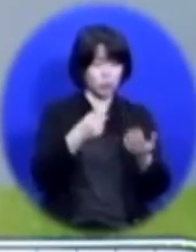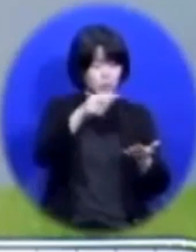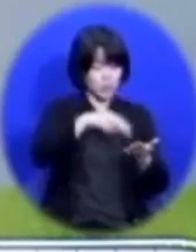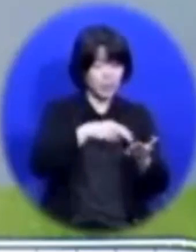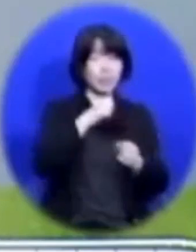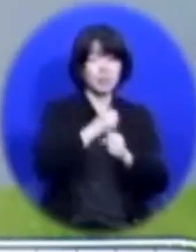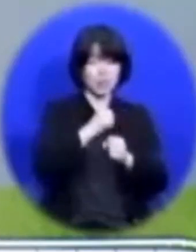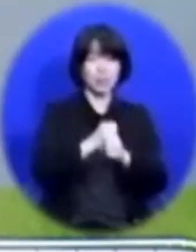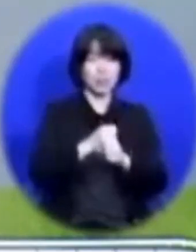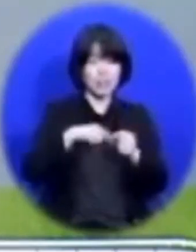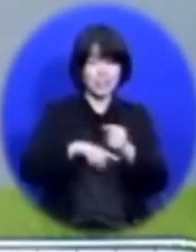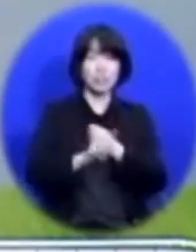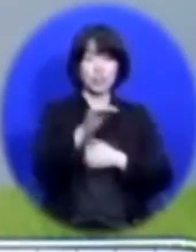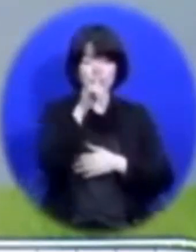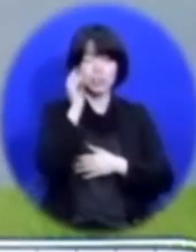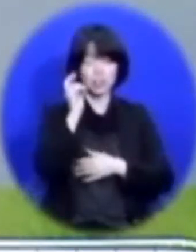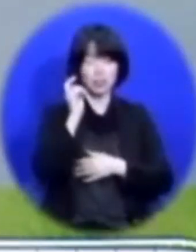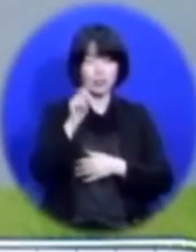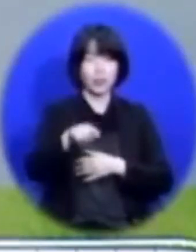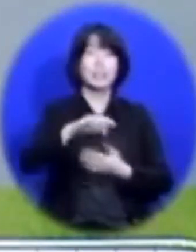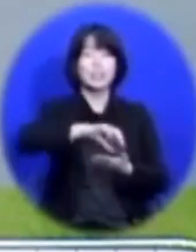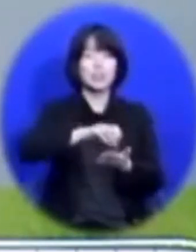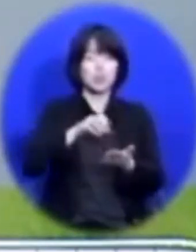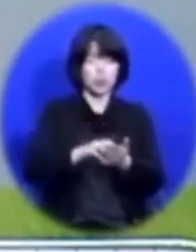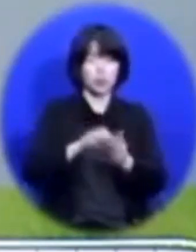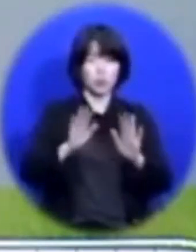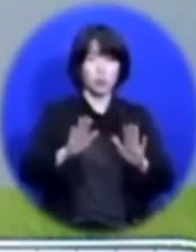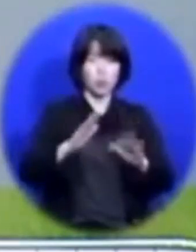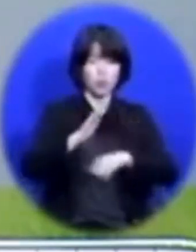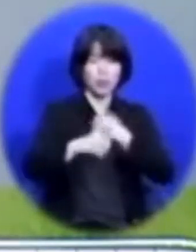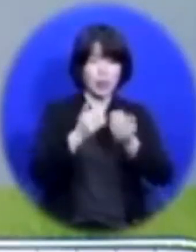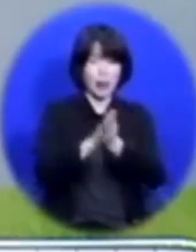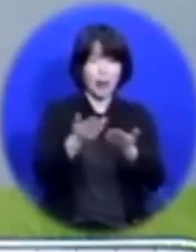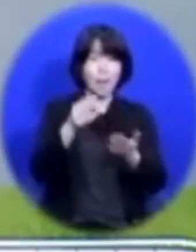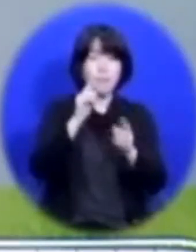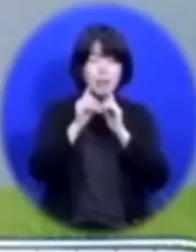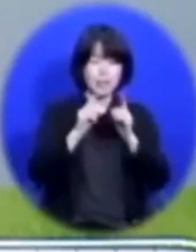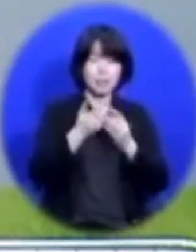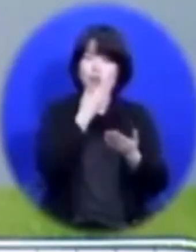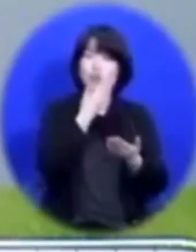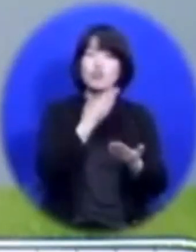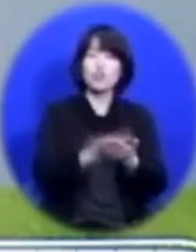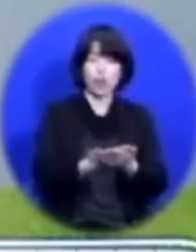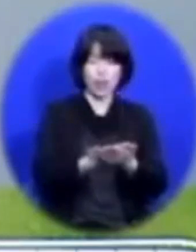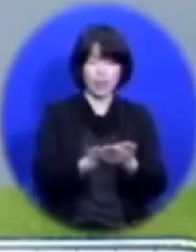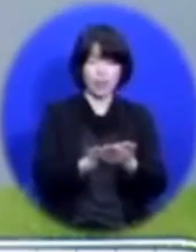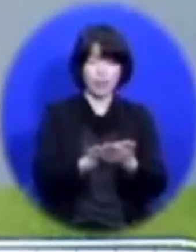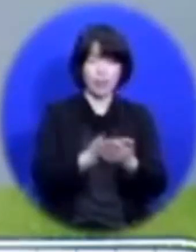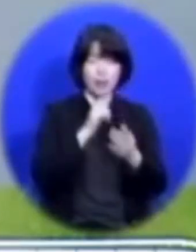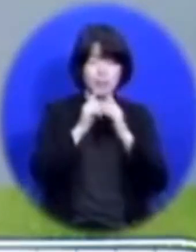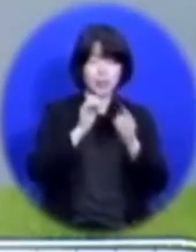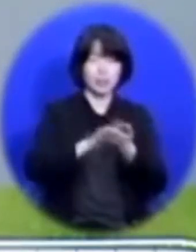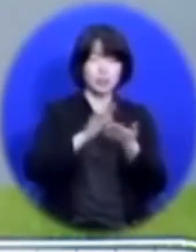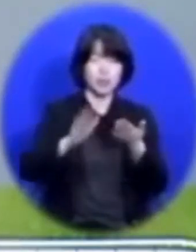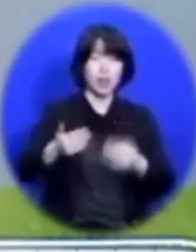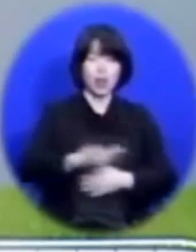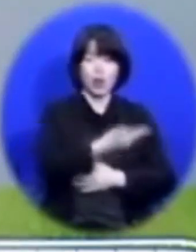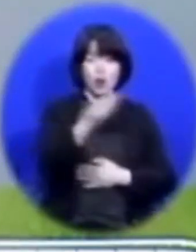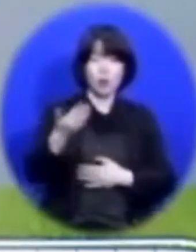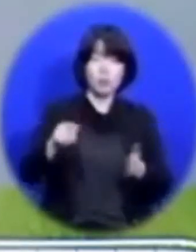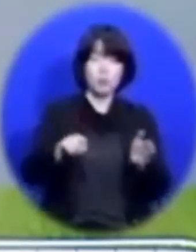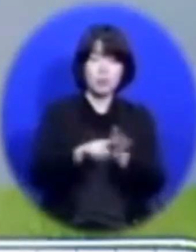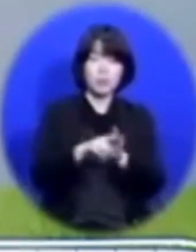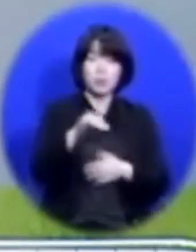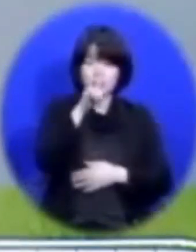번읽게하셨습니다. 오늘본문이 우리에게얼마나중요한지를보여주는예입니다.